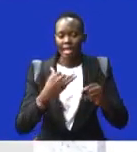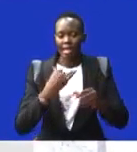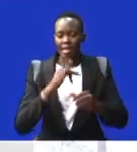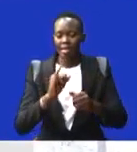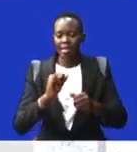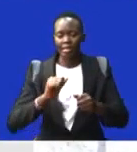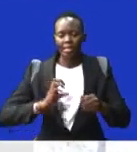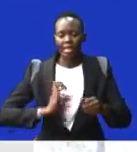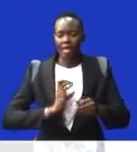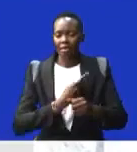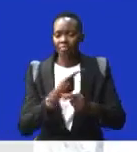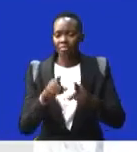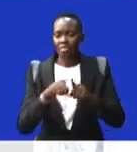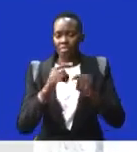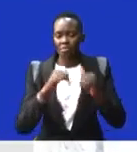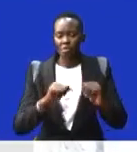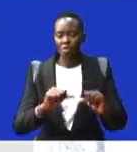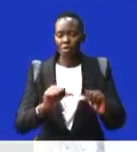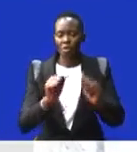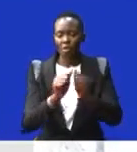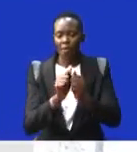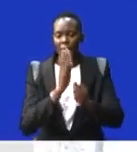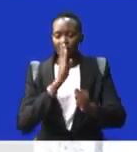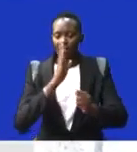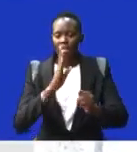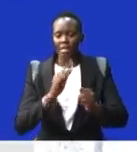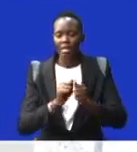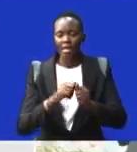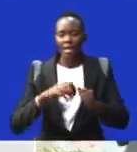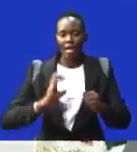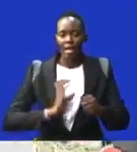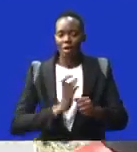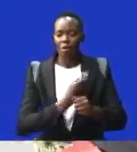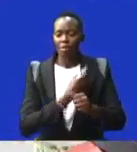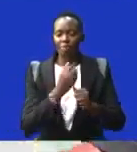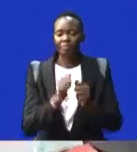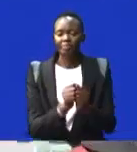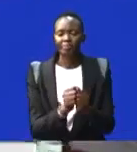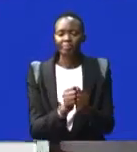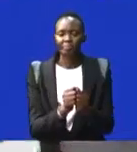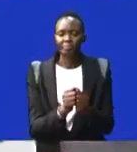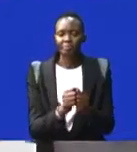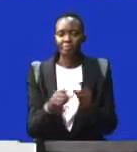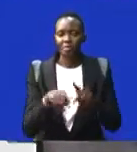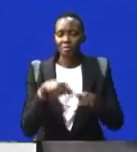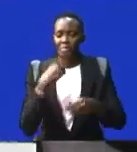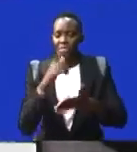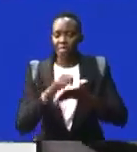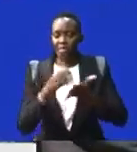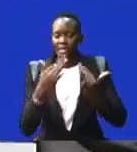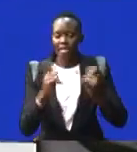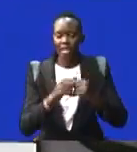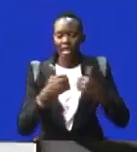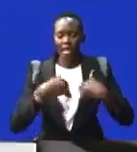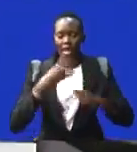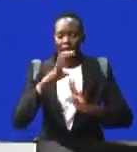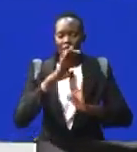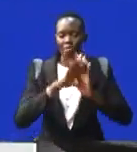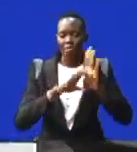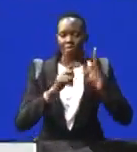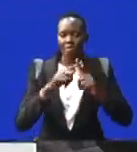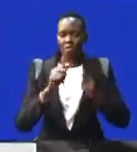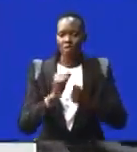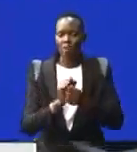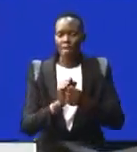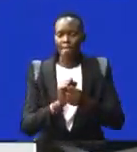Waislamu na itaendelea kubakia kama sehemu ya Waislamu. Musa lero ni sani gin kod chendo mar gero od lamo